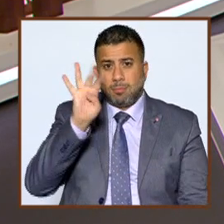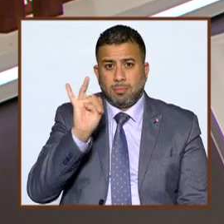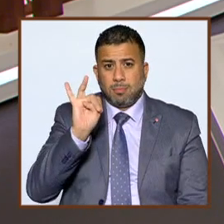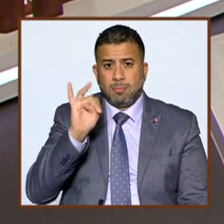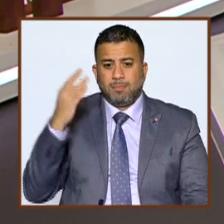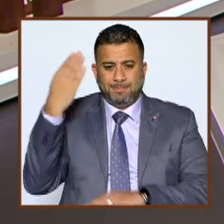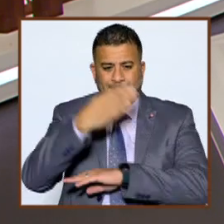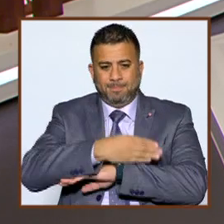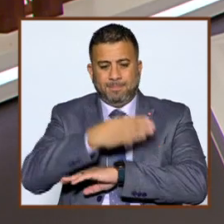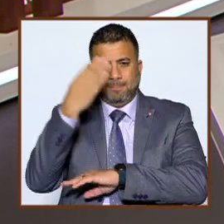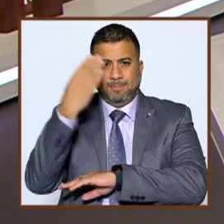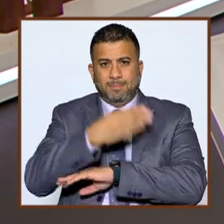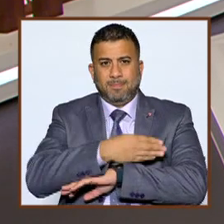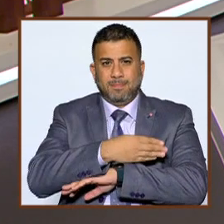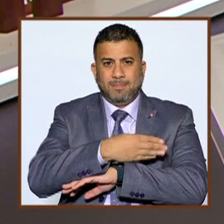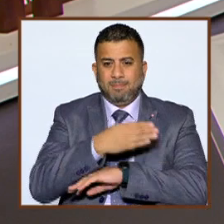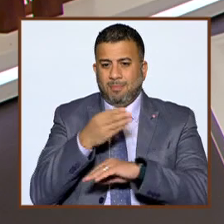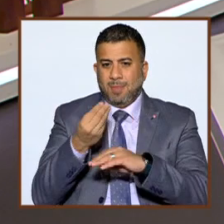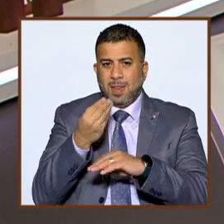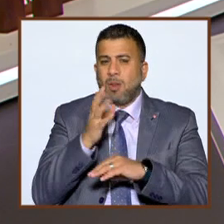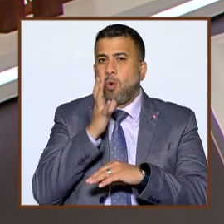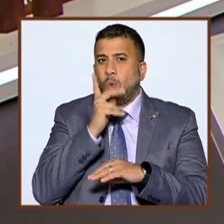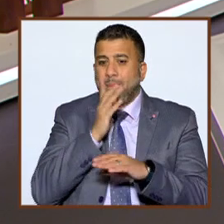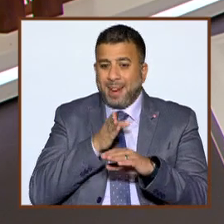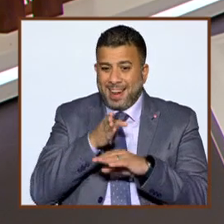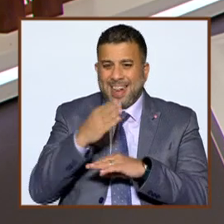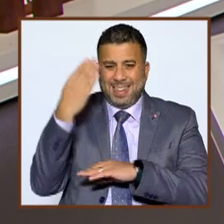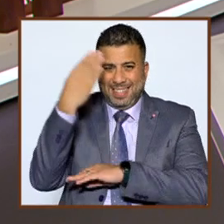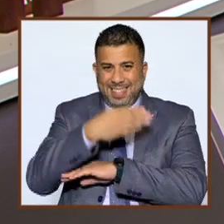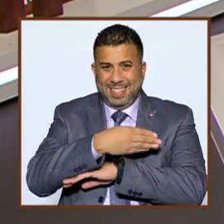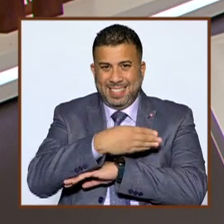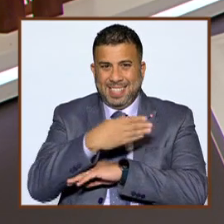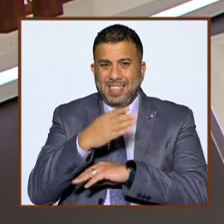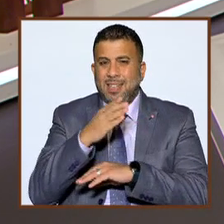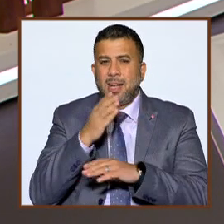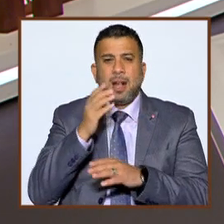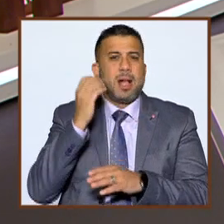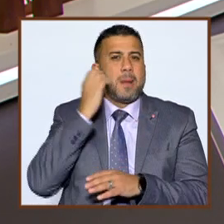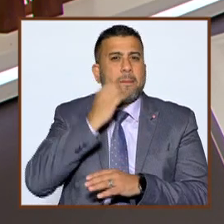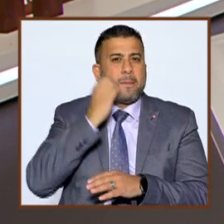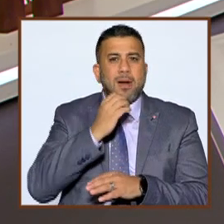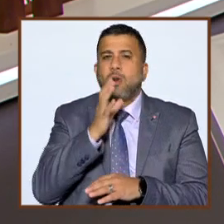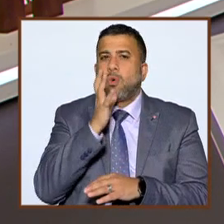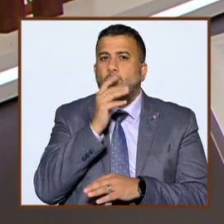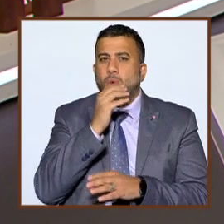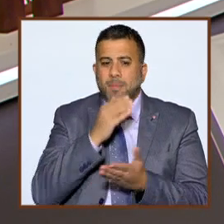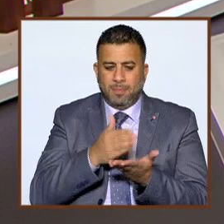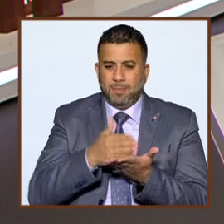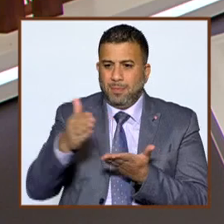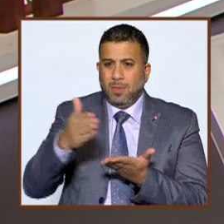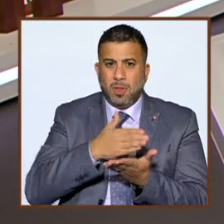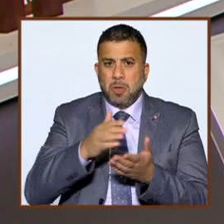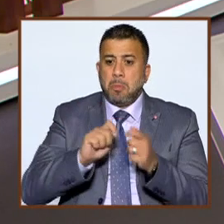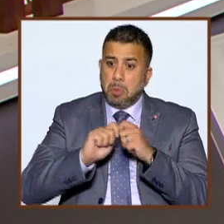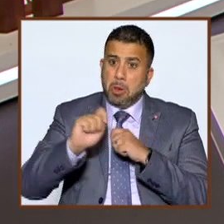على الحدود؟ أيوه. هل لأن ولايتي بعيدة عن الحدود، بعيد مسافة طويلة جدا. إن